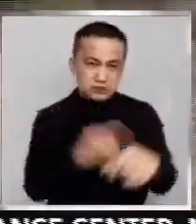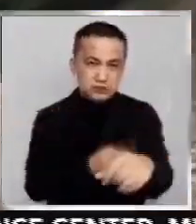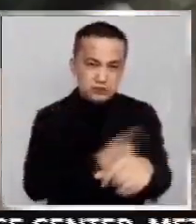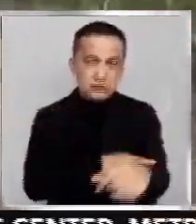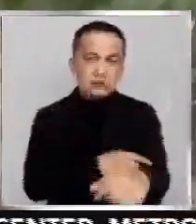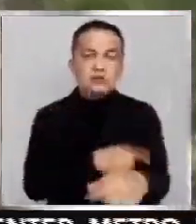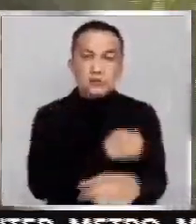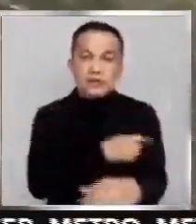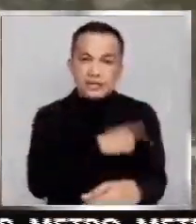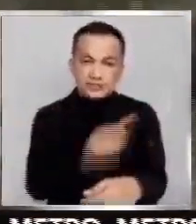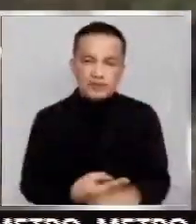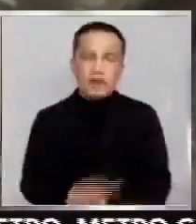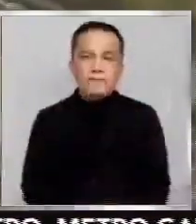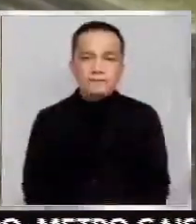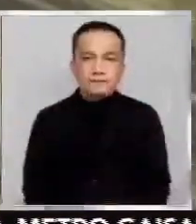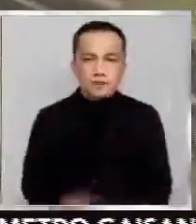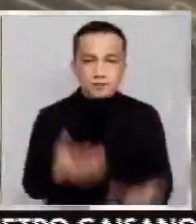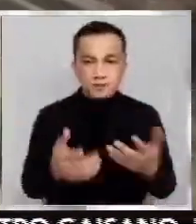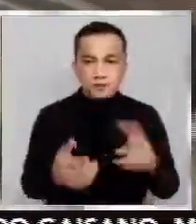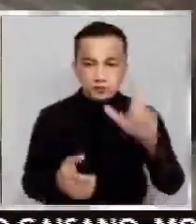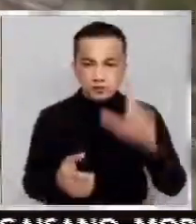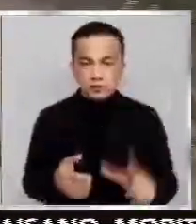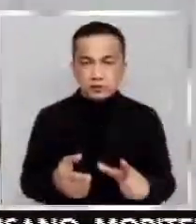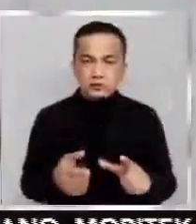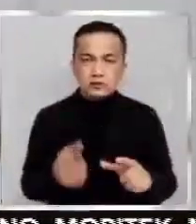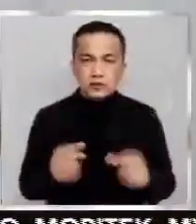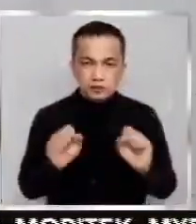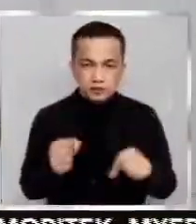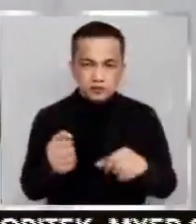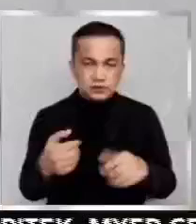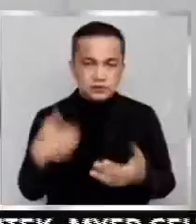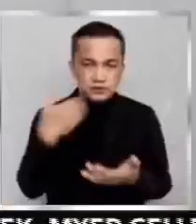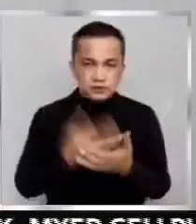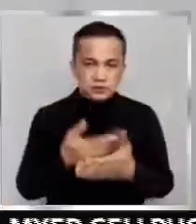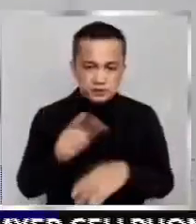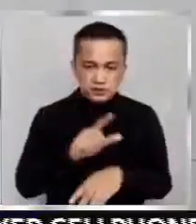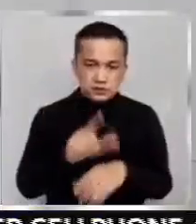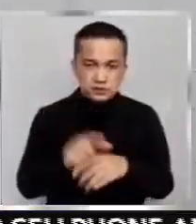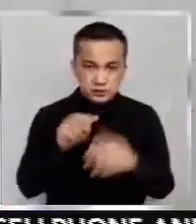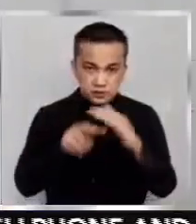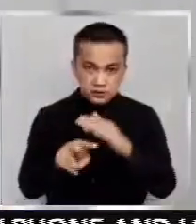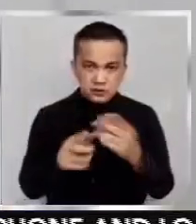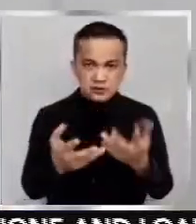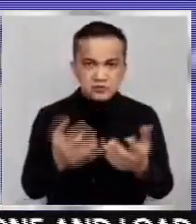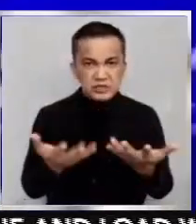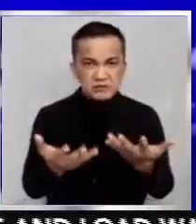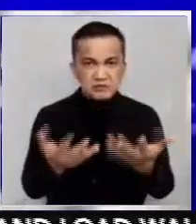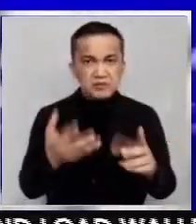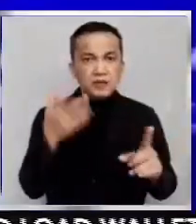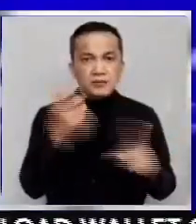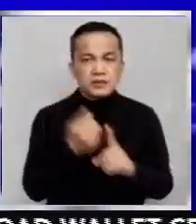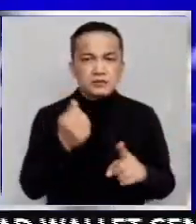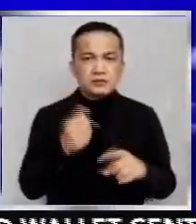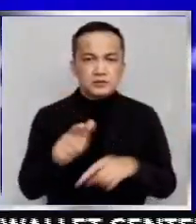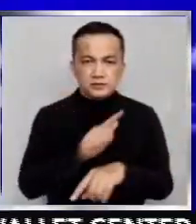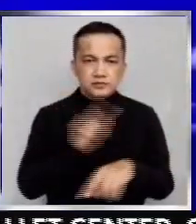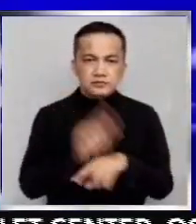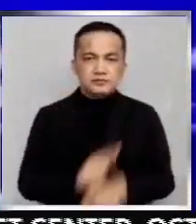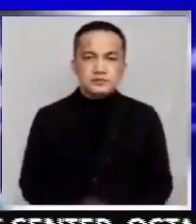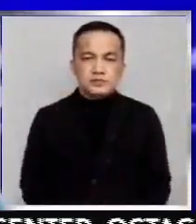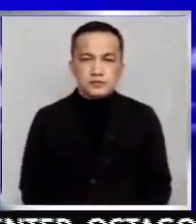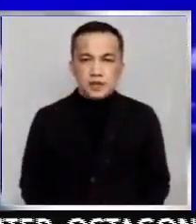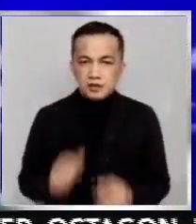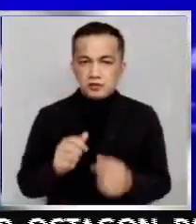ang posibilidad na landfall base sa kasalukuyang forecast track, posibleng maapektuhan pa rin ang ating kalupaan. Bagamat malayo